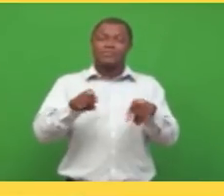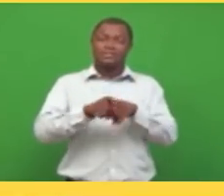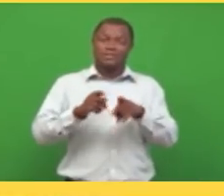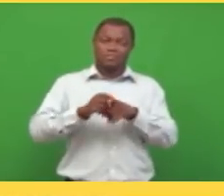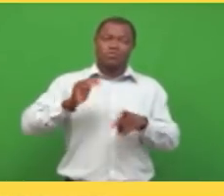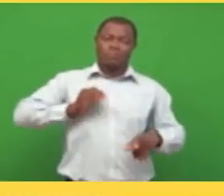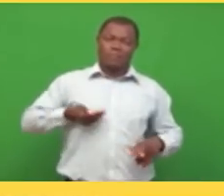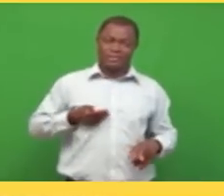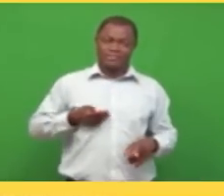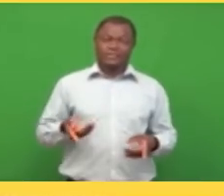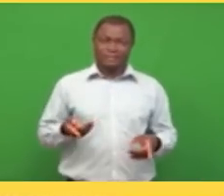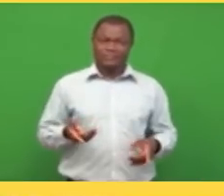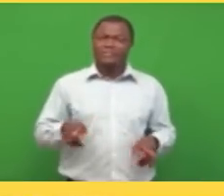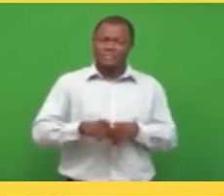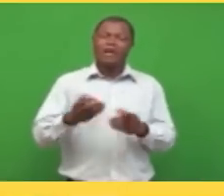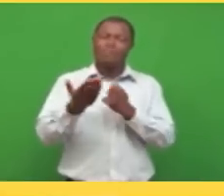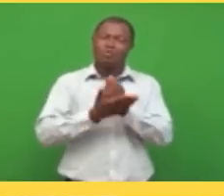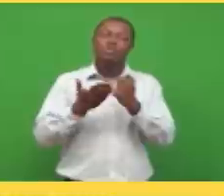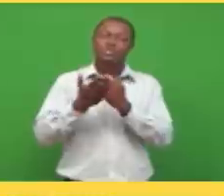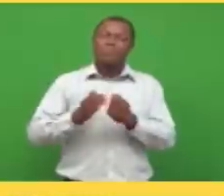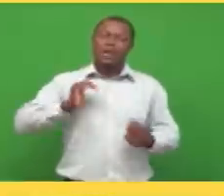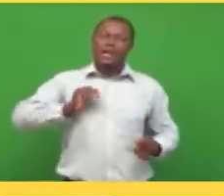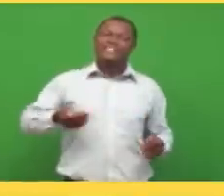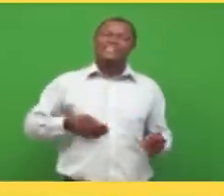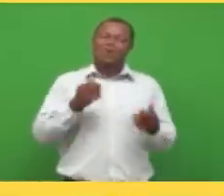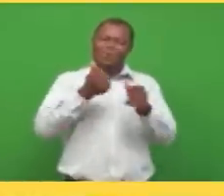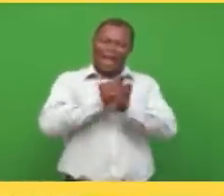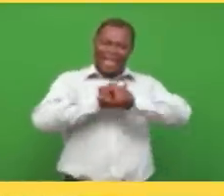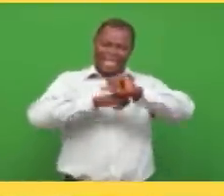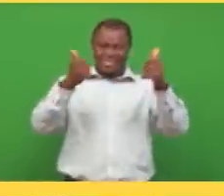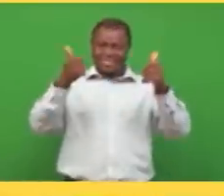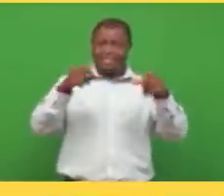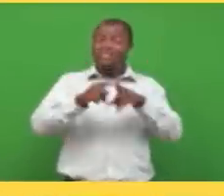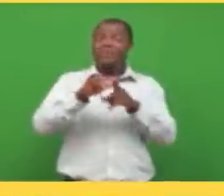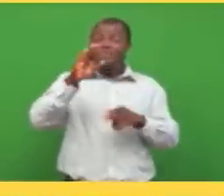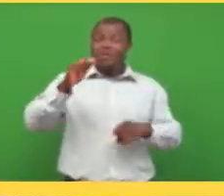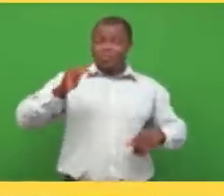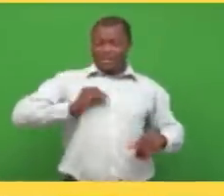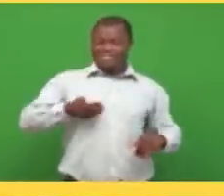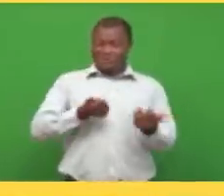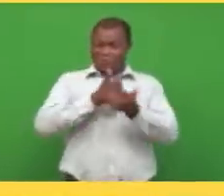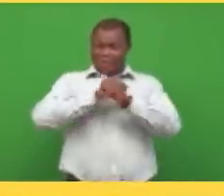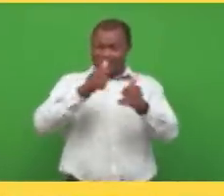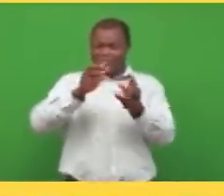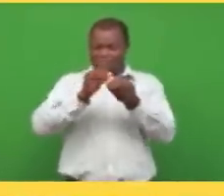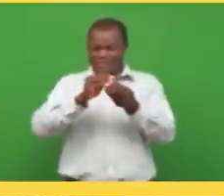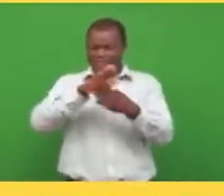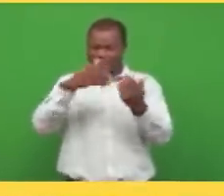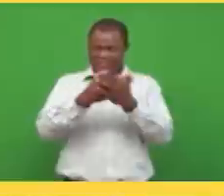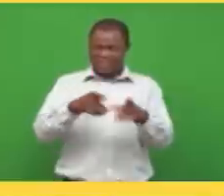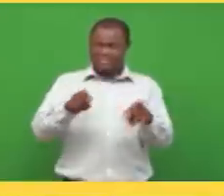mukadzi mushamukadzi kwaye mushamukadzi kwaye kana mukadzi kwaye akagadzirisa musha nemurume